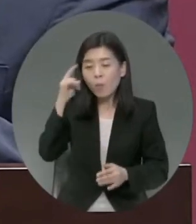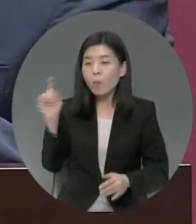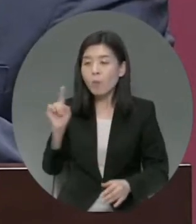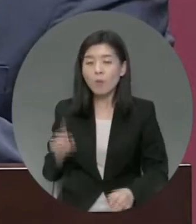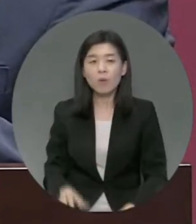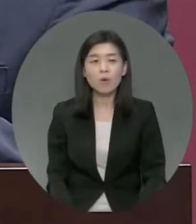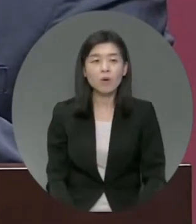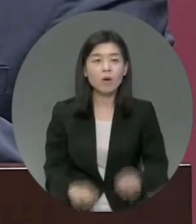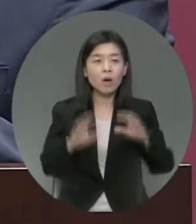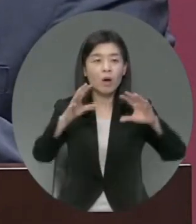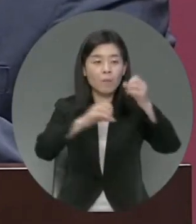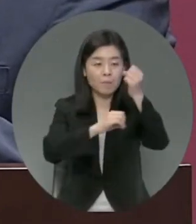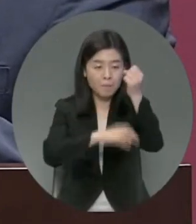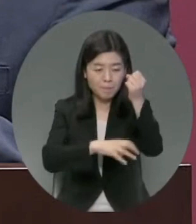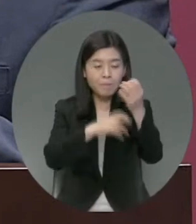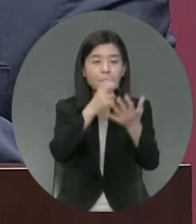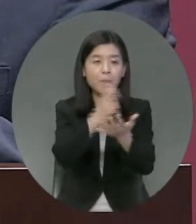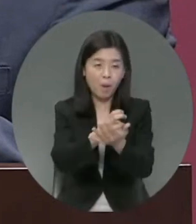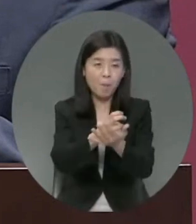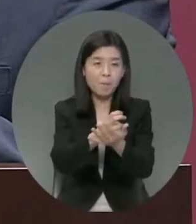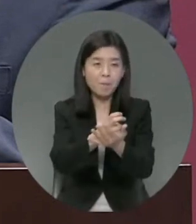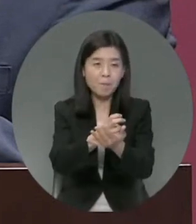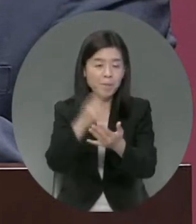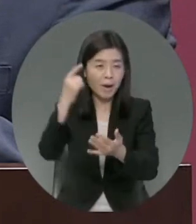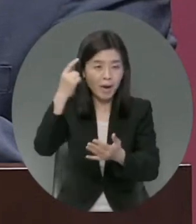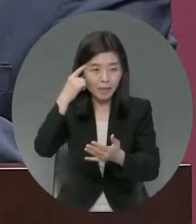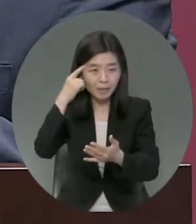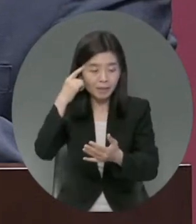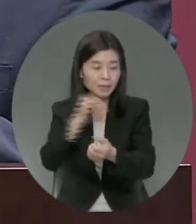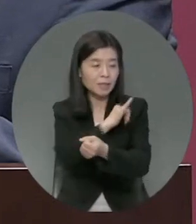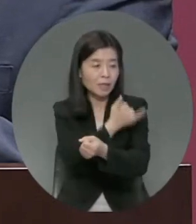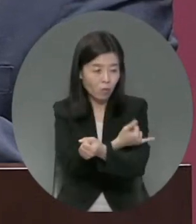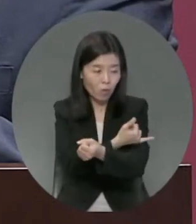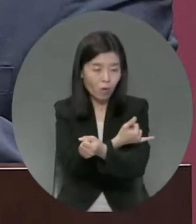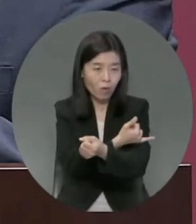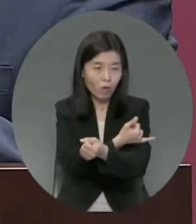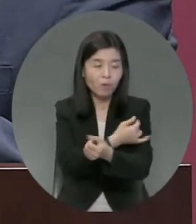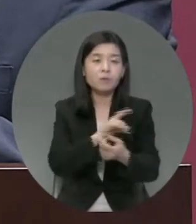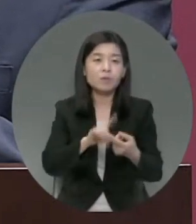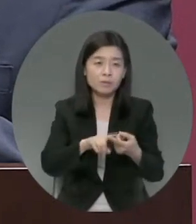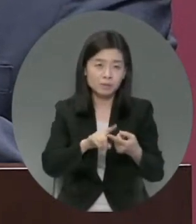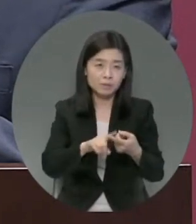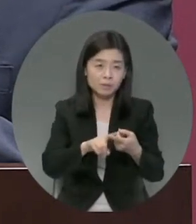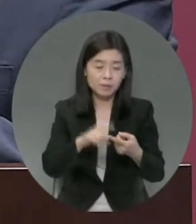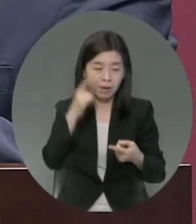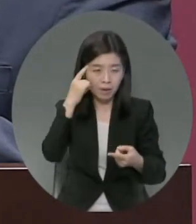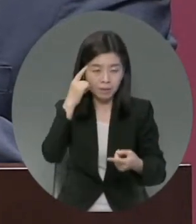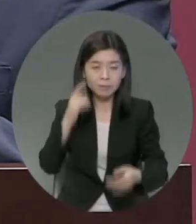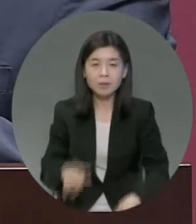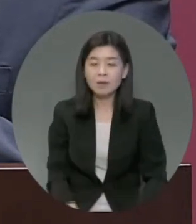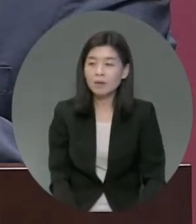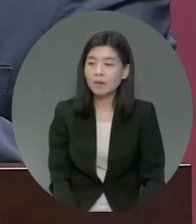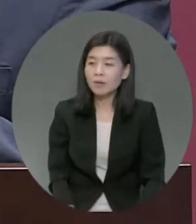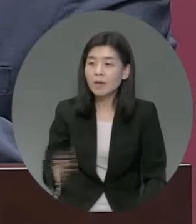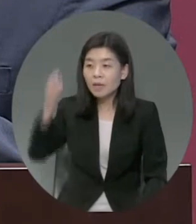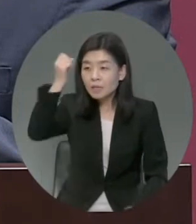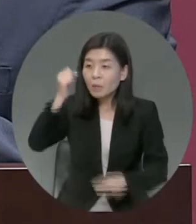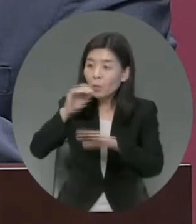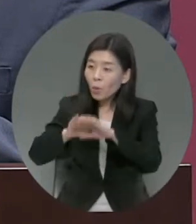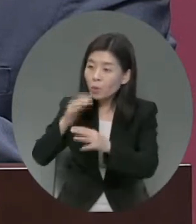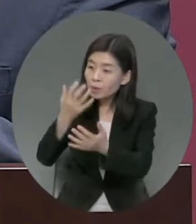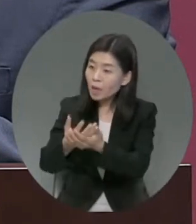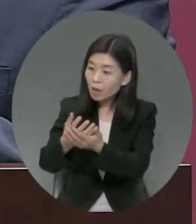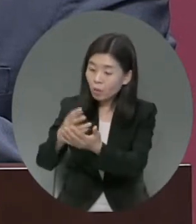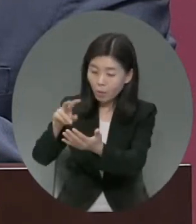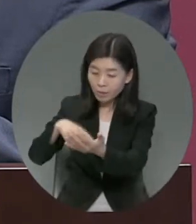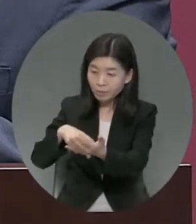헌법과 헌법적인 가치, 인권 뭐 이런 부분들입니다. 그건 뭐 저희들이 이건 불가침의 가치라고 생각을 합니다. 참고 자료 봤습니까? 무슨